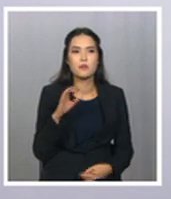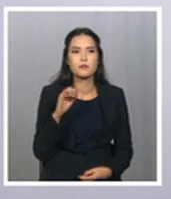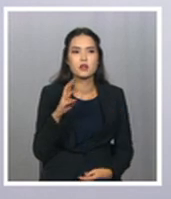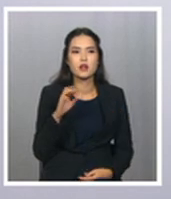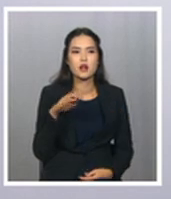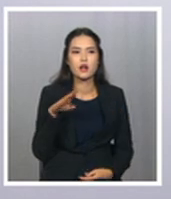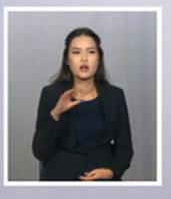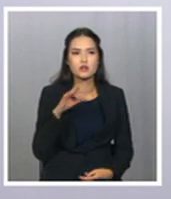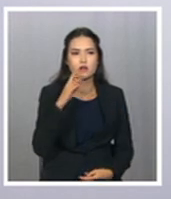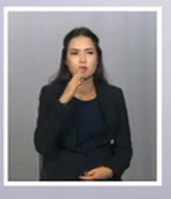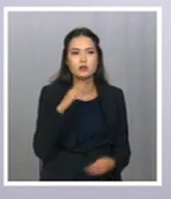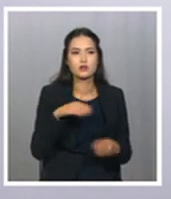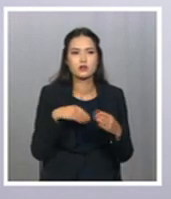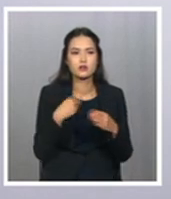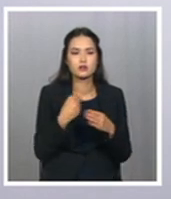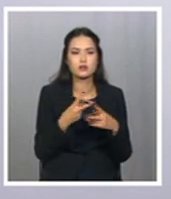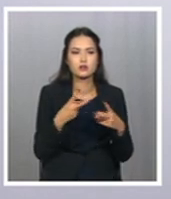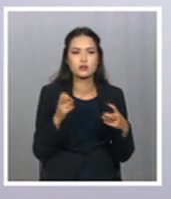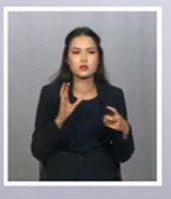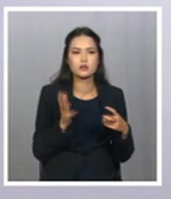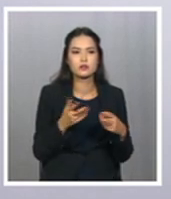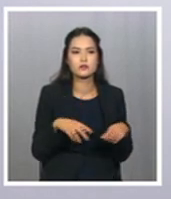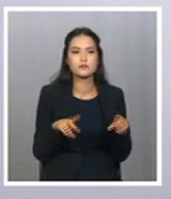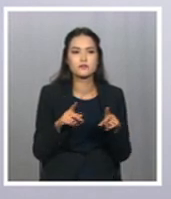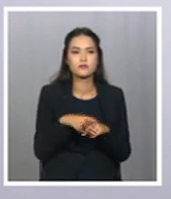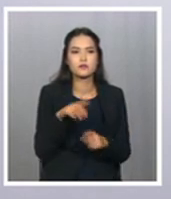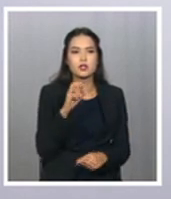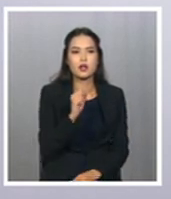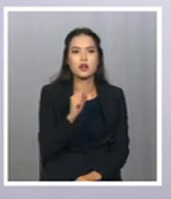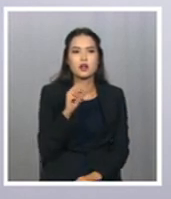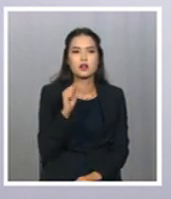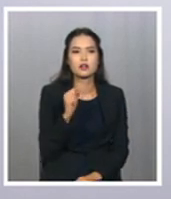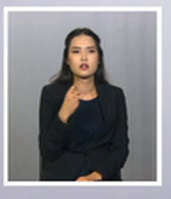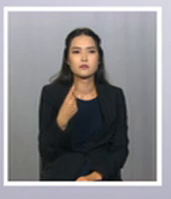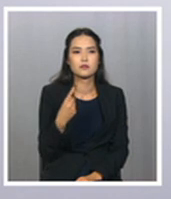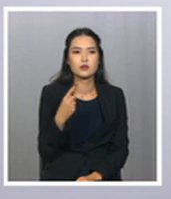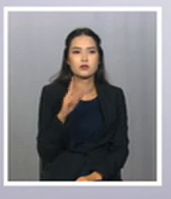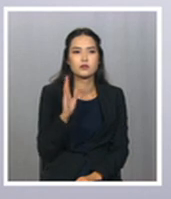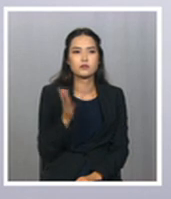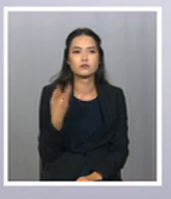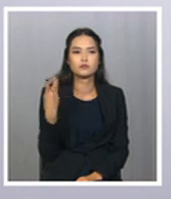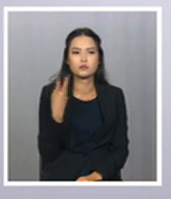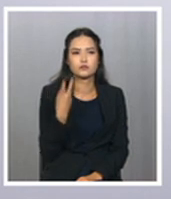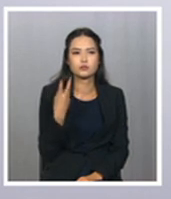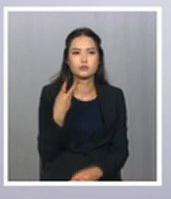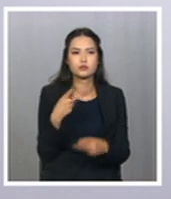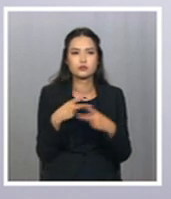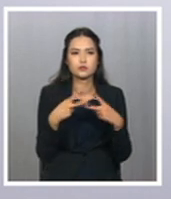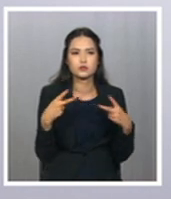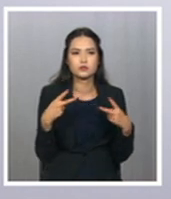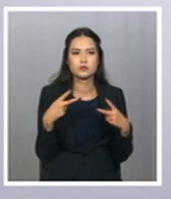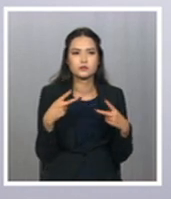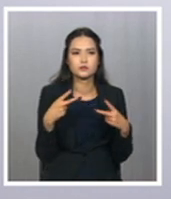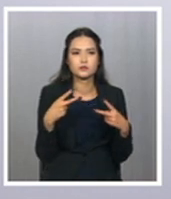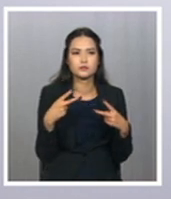нүктенің координатасына тең болады. Олай болса, АА1 ол 3-ке тең болды. Келесі,